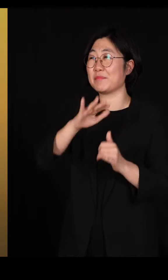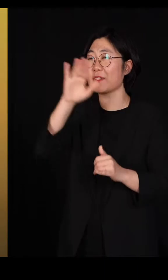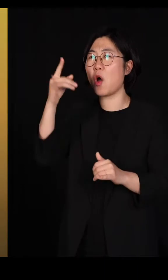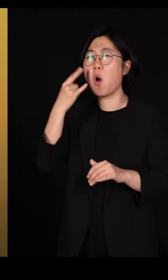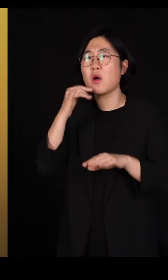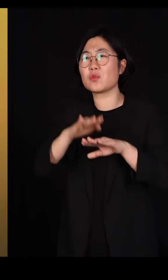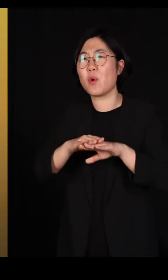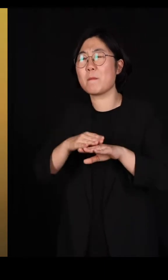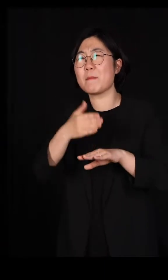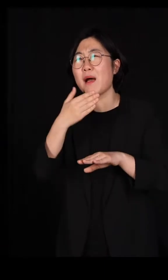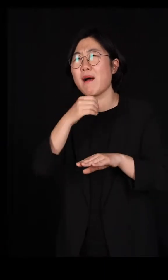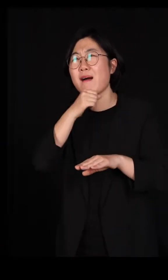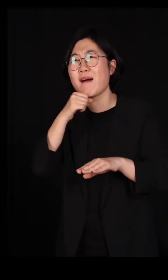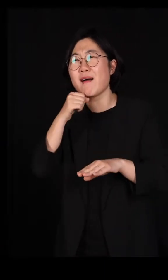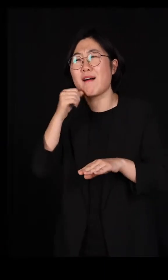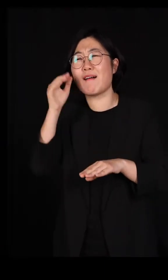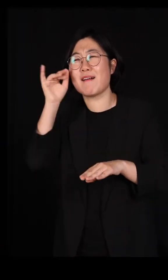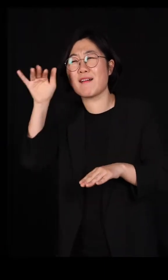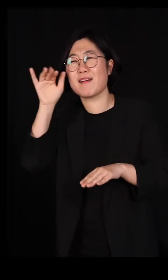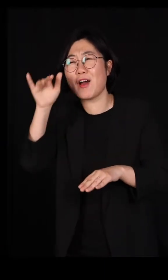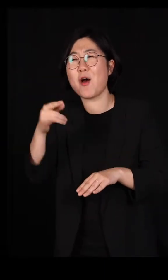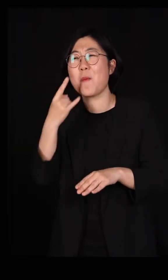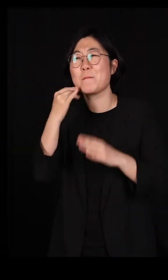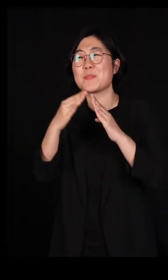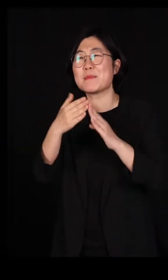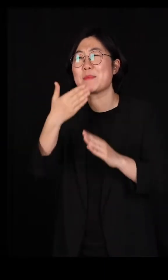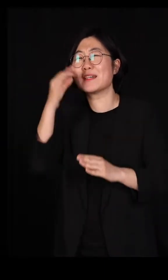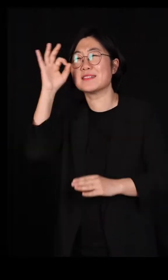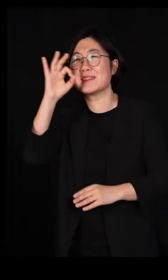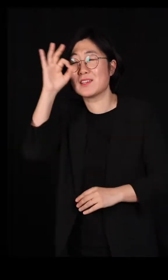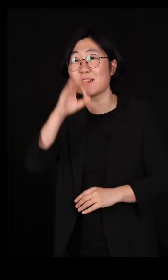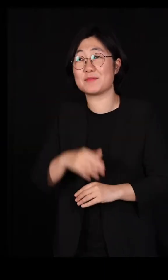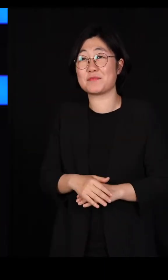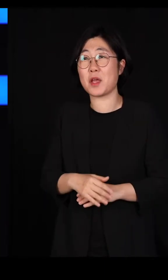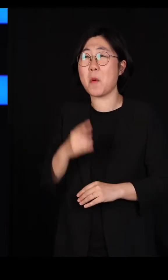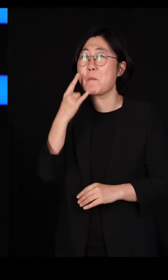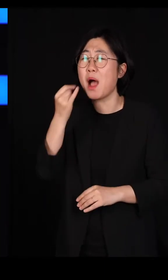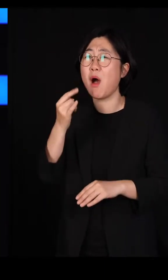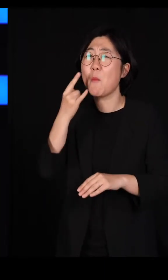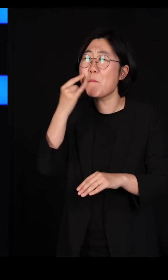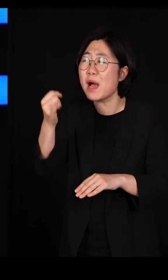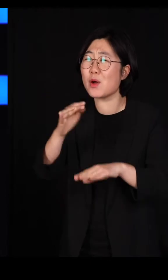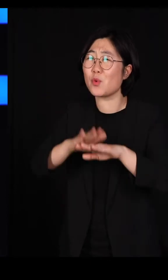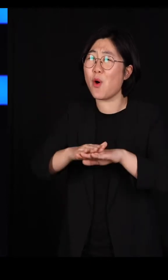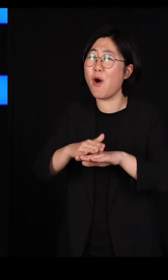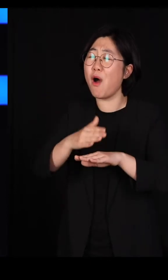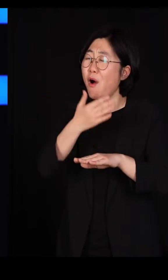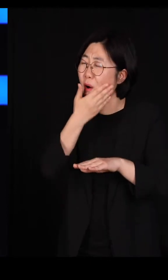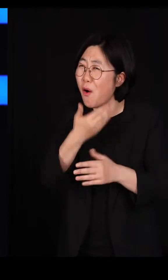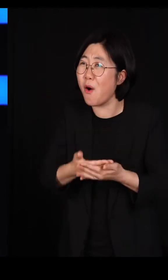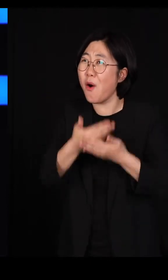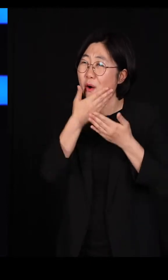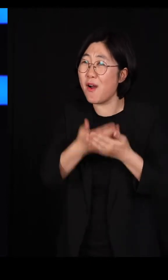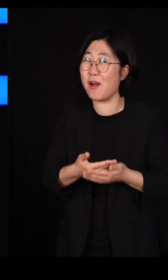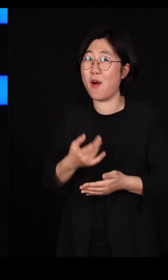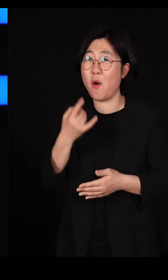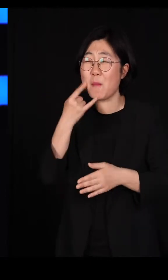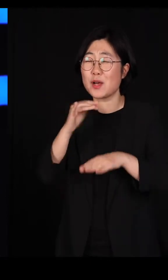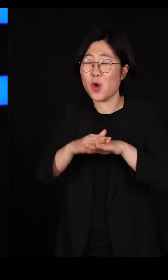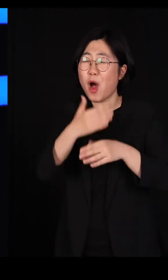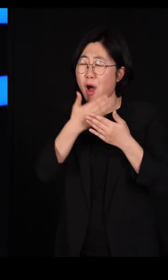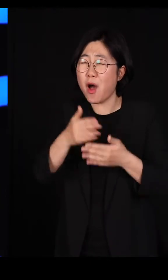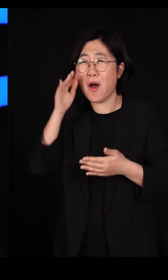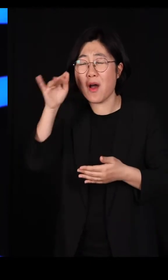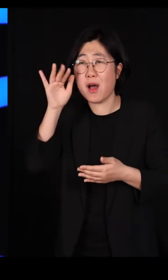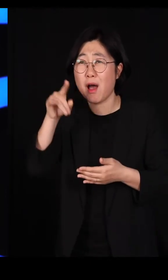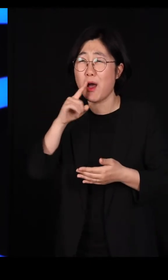되게 그리워하고 엄마 밥, 집밥 찾습니다. 엄마의 손이 얼마나